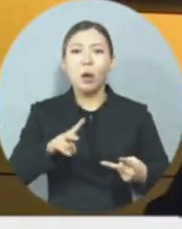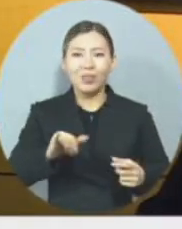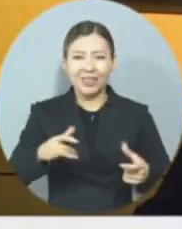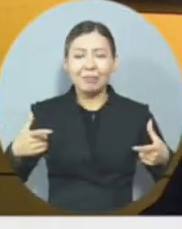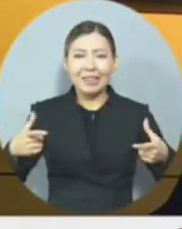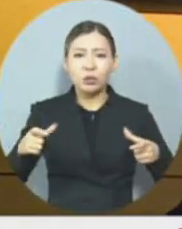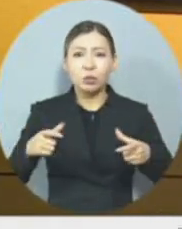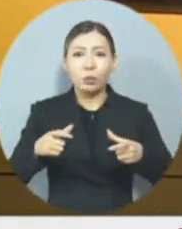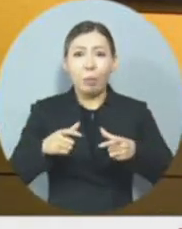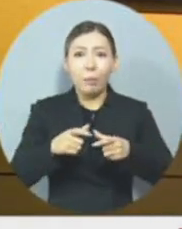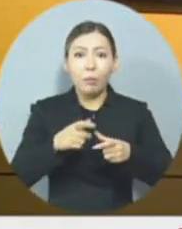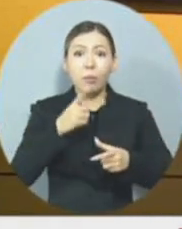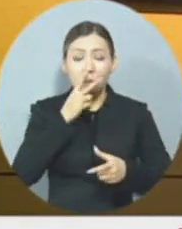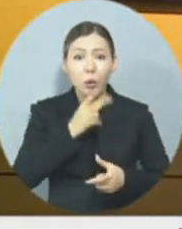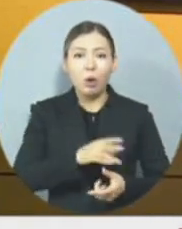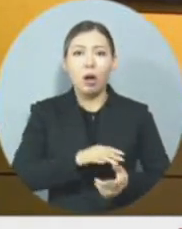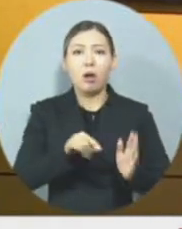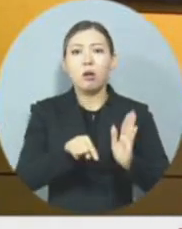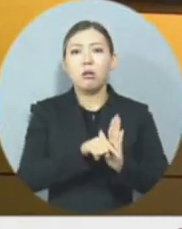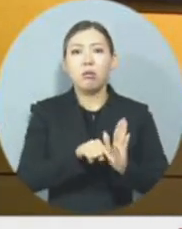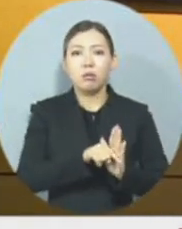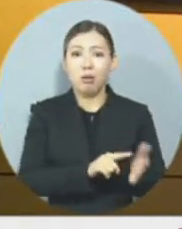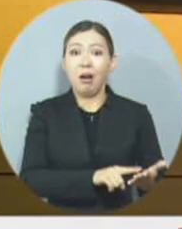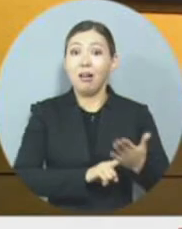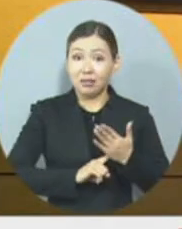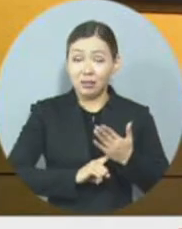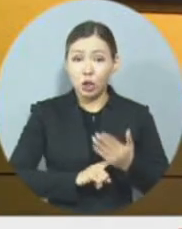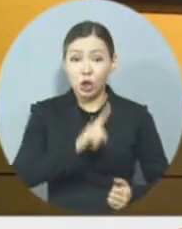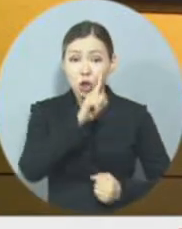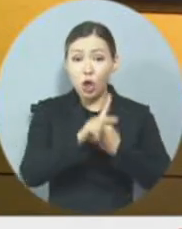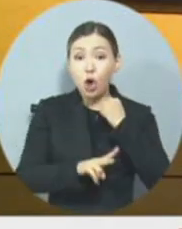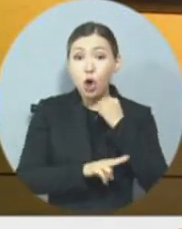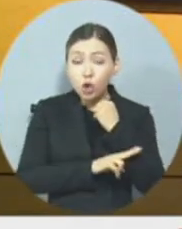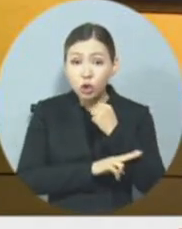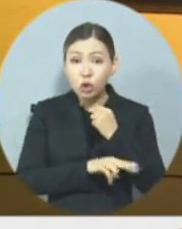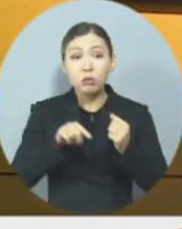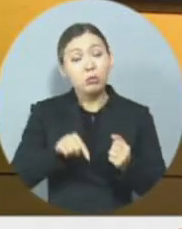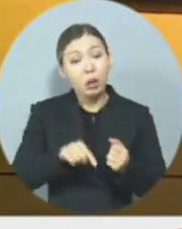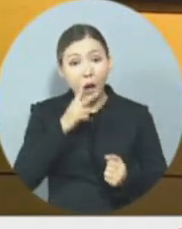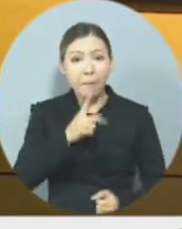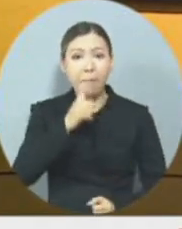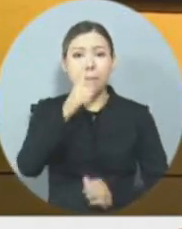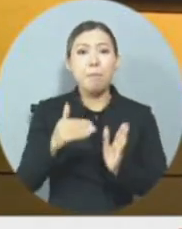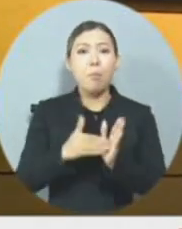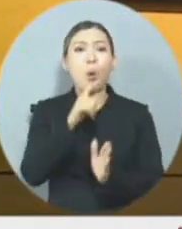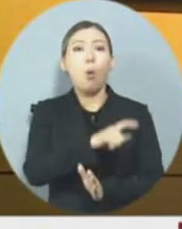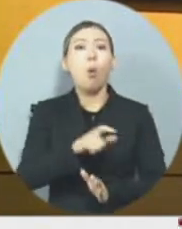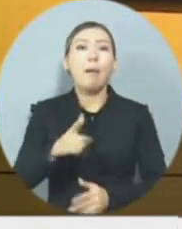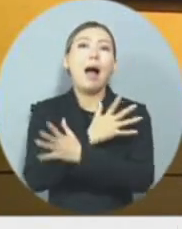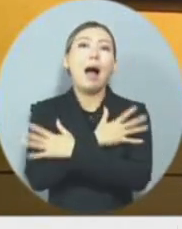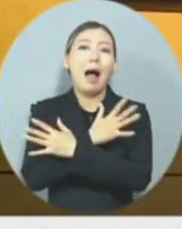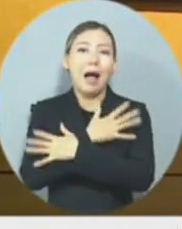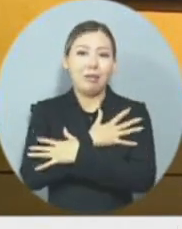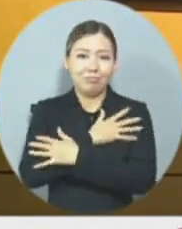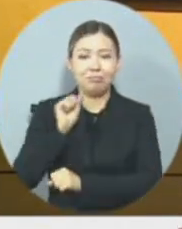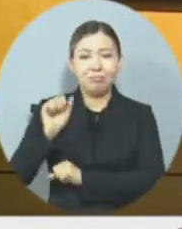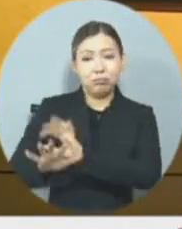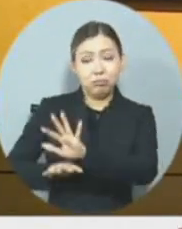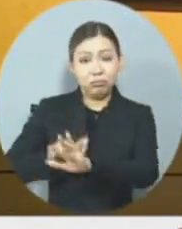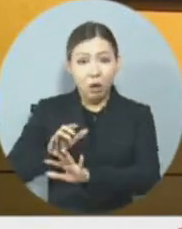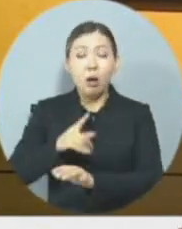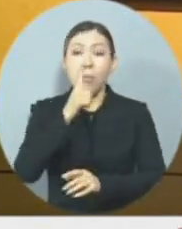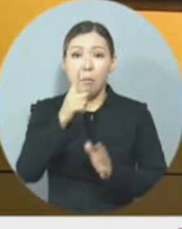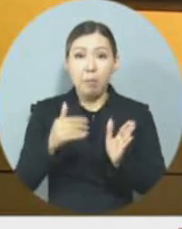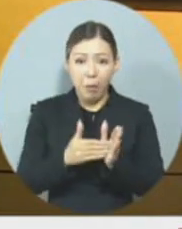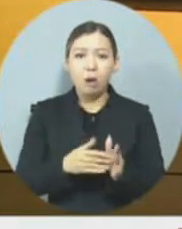гэж байна. Тийм юу гарч ирсэн. За өдөрт бол нэг 1000 хүн амархад бол ер нь бол нуурын даац бол боломжийн байна гэдэг